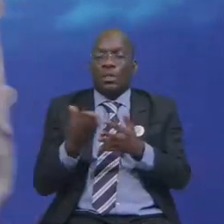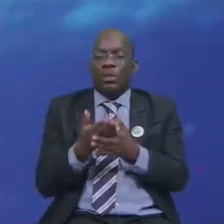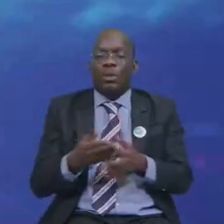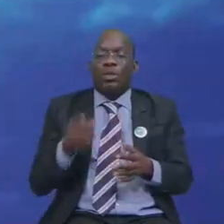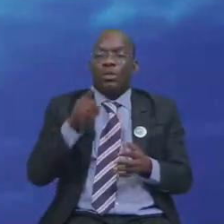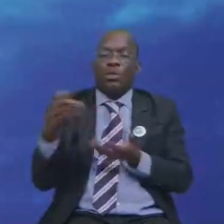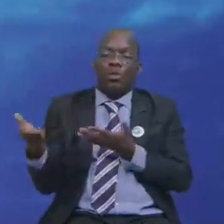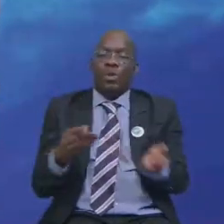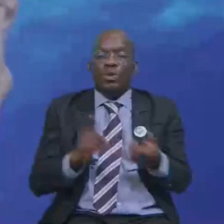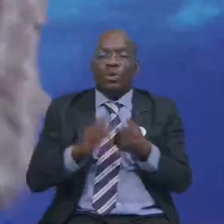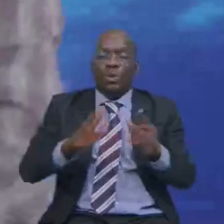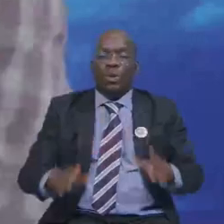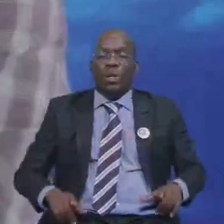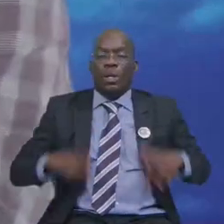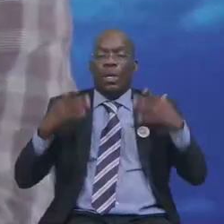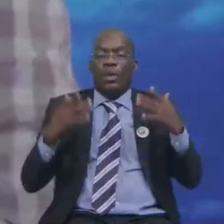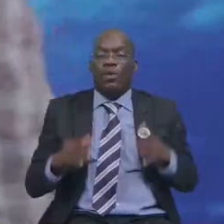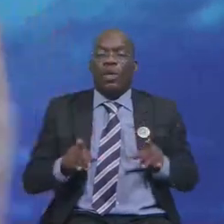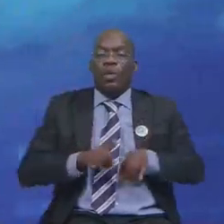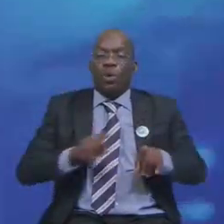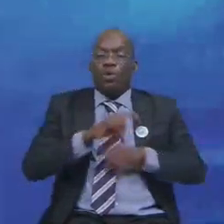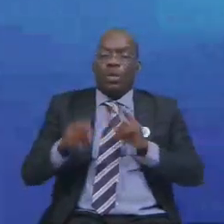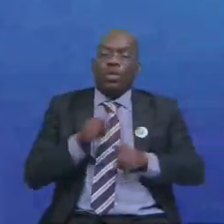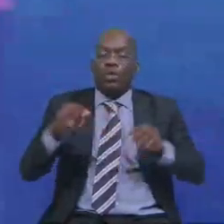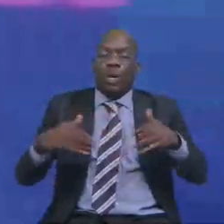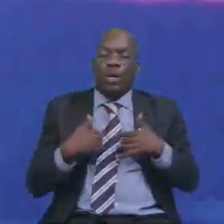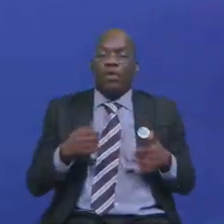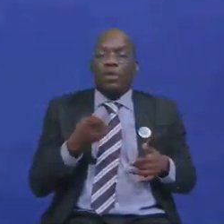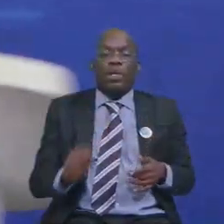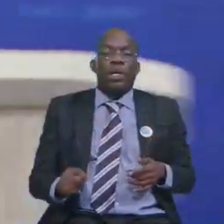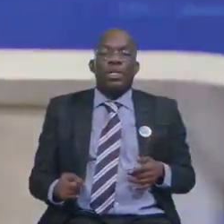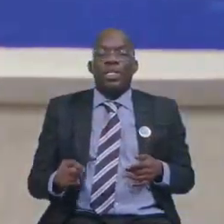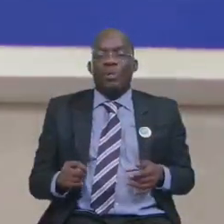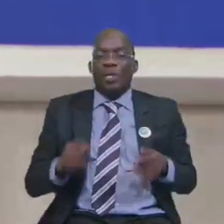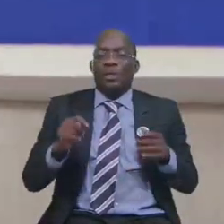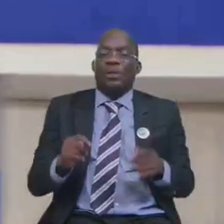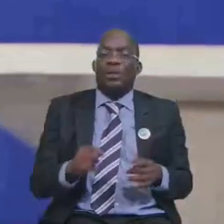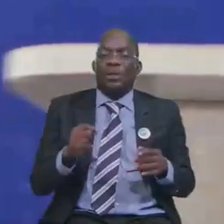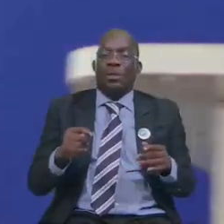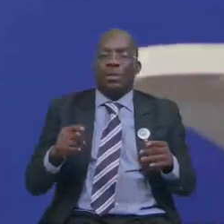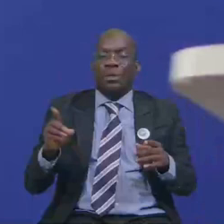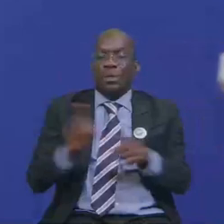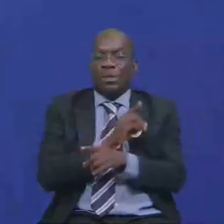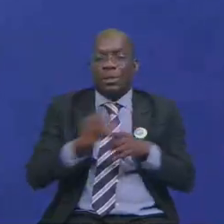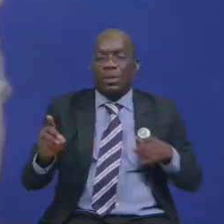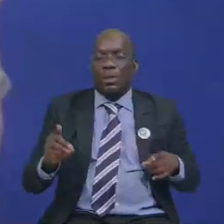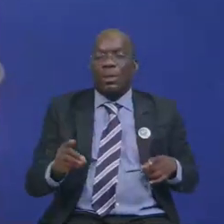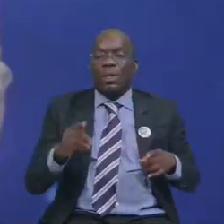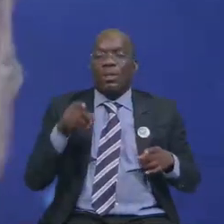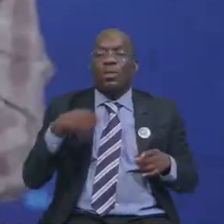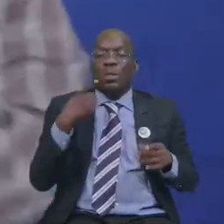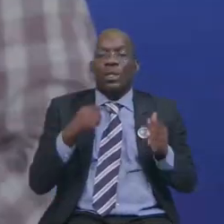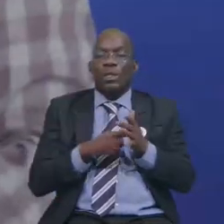quand tu as la discipline et tu dis pendant cette heure voici ce que je vais